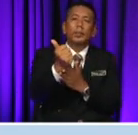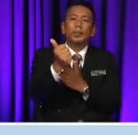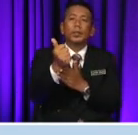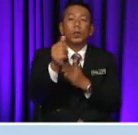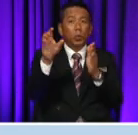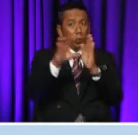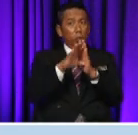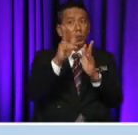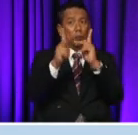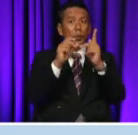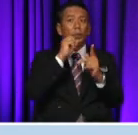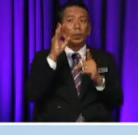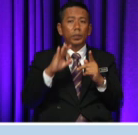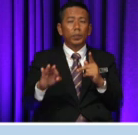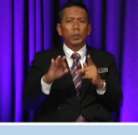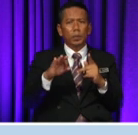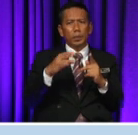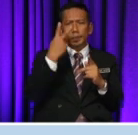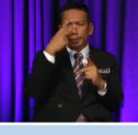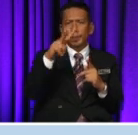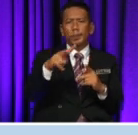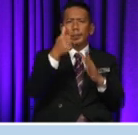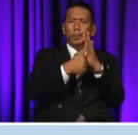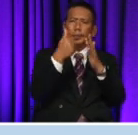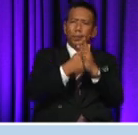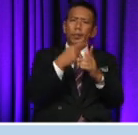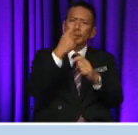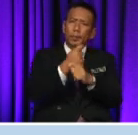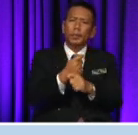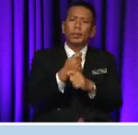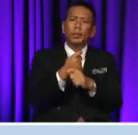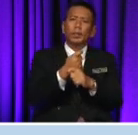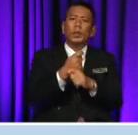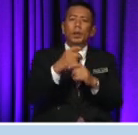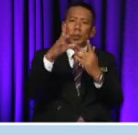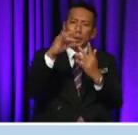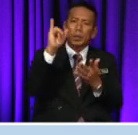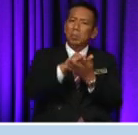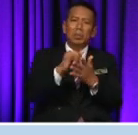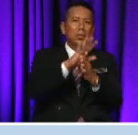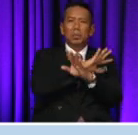syafiqah frasain setiap tugas dan yang kita lantik tadi mesti tidak tinggal perkataan amanah